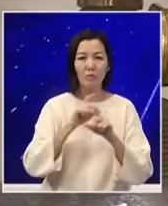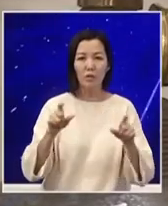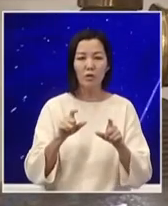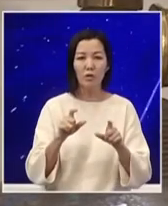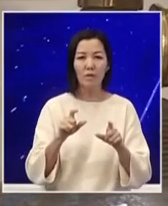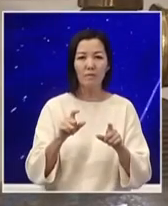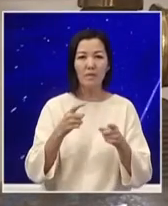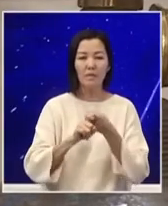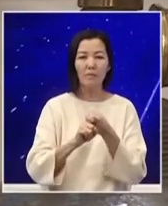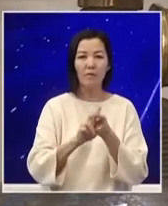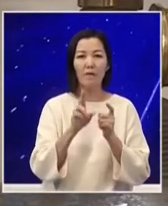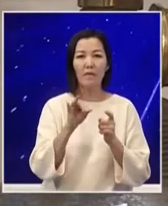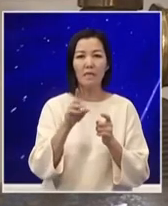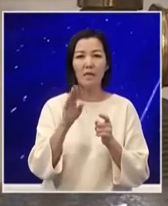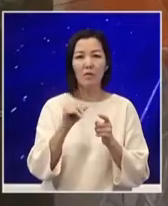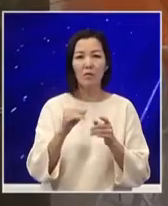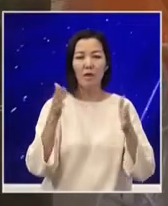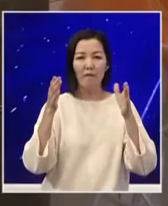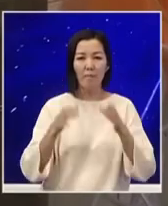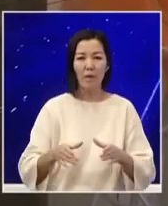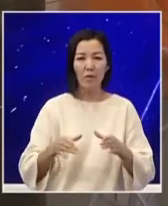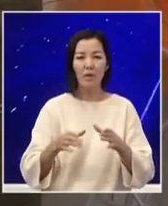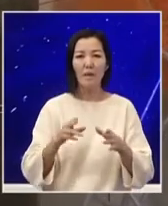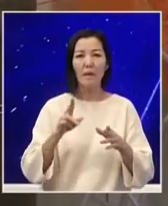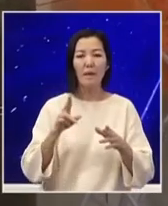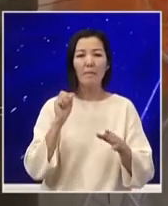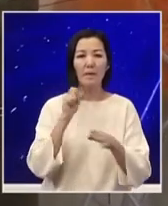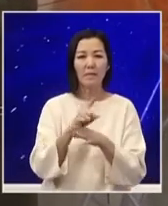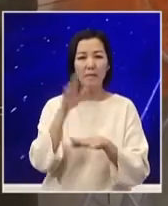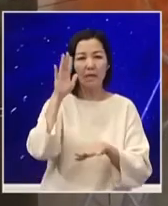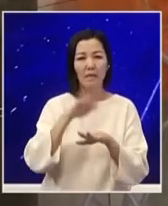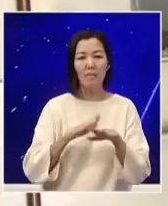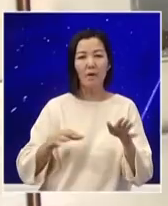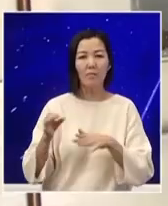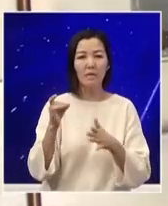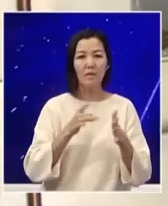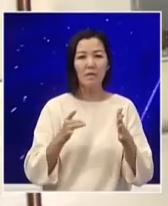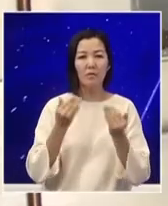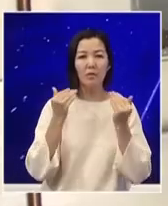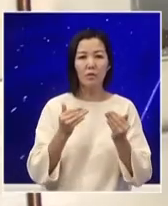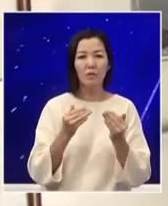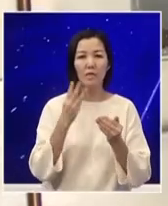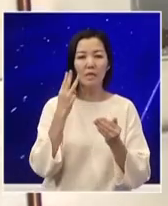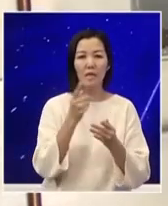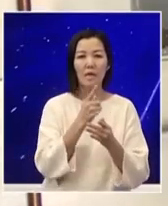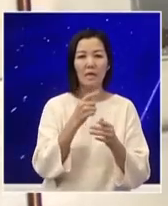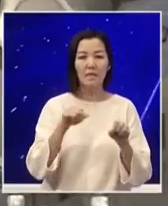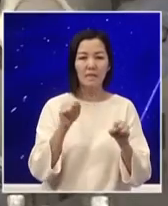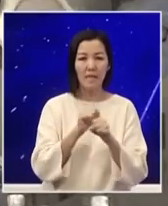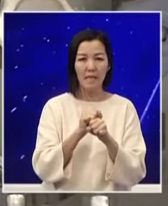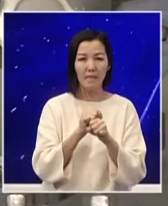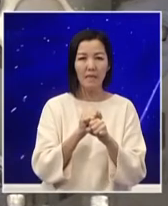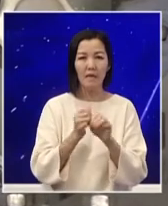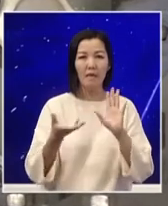медучреждения путем заправки кислорода в баллоны. По распоряжению акима области в регионе уже действуют 3